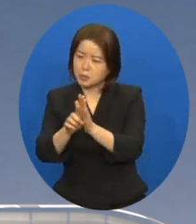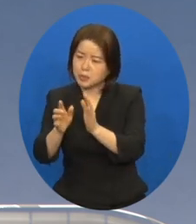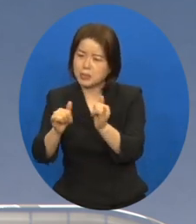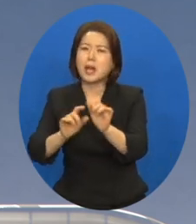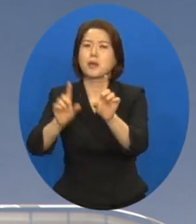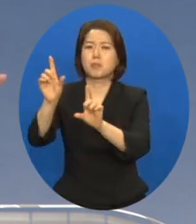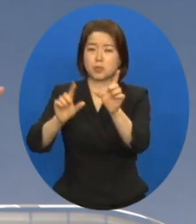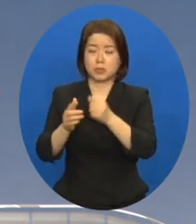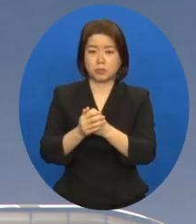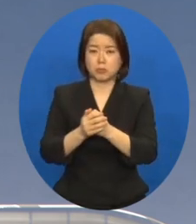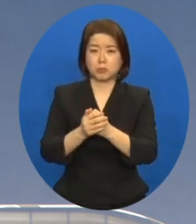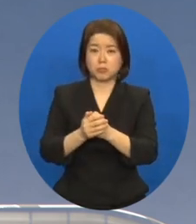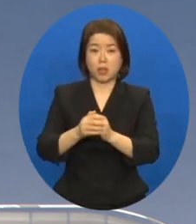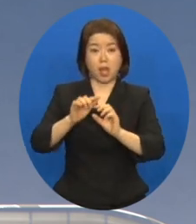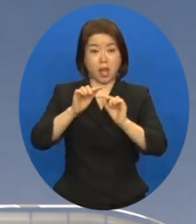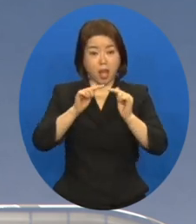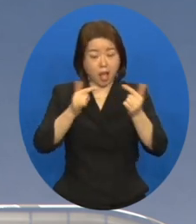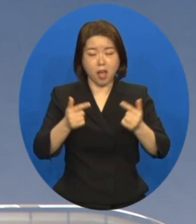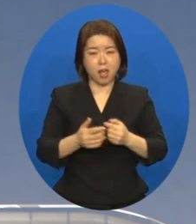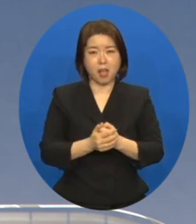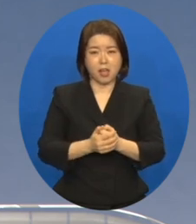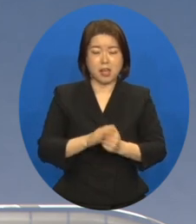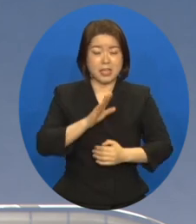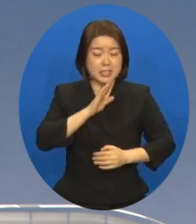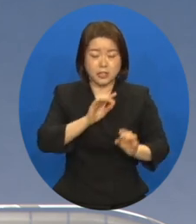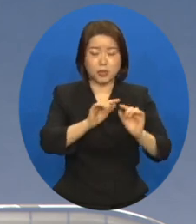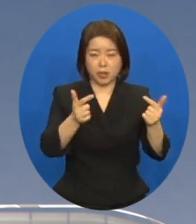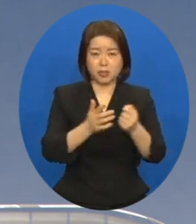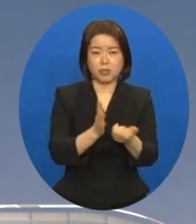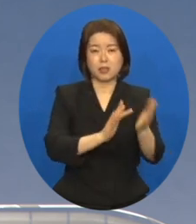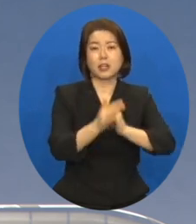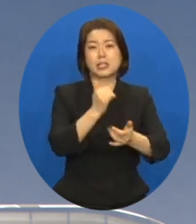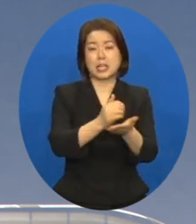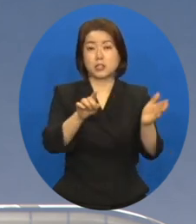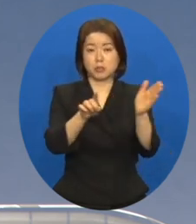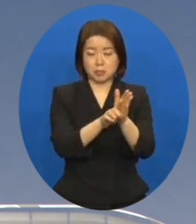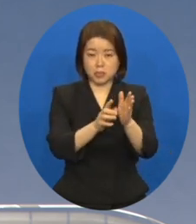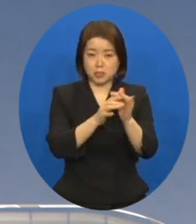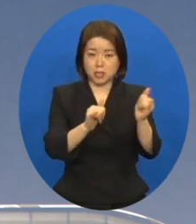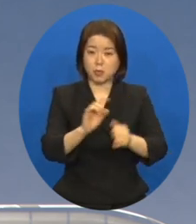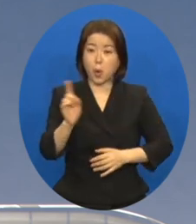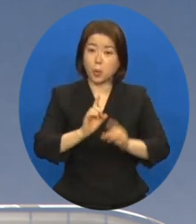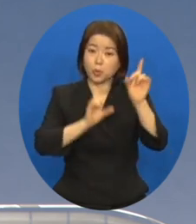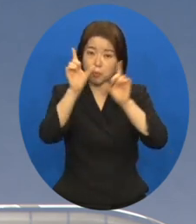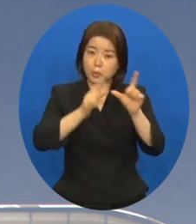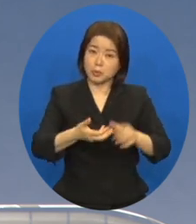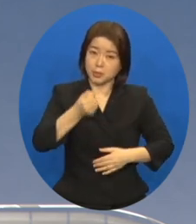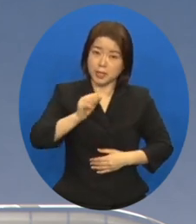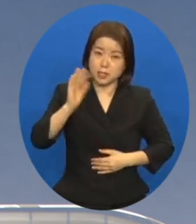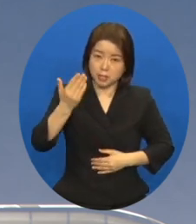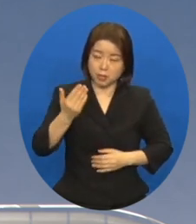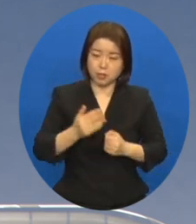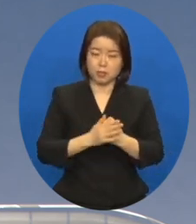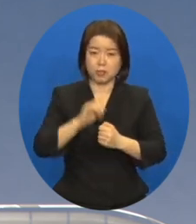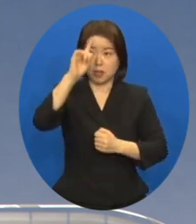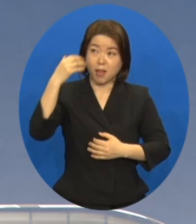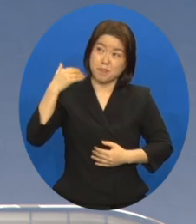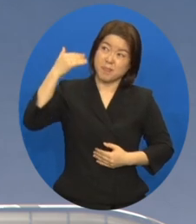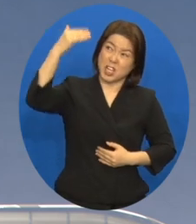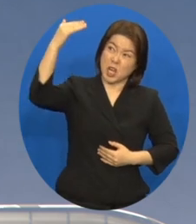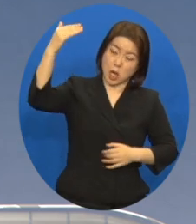근데 실제로는 그렇지 않습니다. 예수 믿는 사람은 어떤 이미지를 가져야 하죠? 골리앗 앞에 섰던